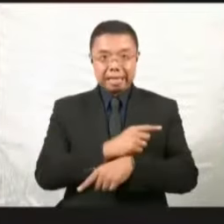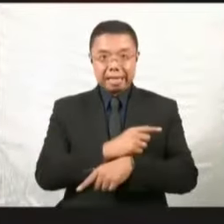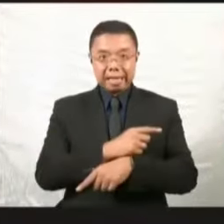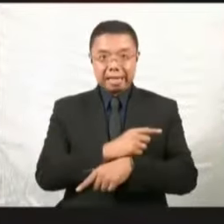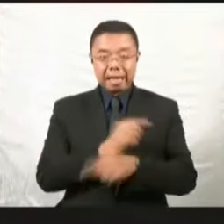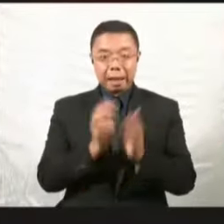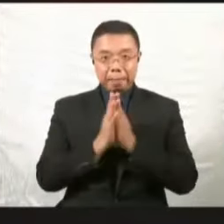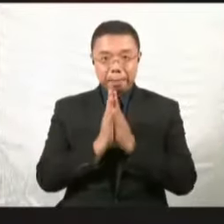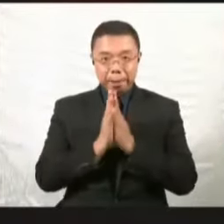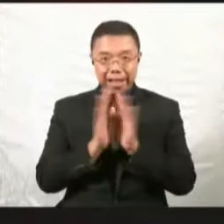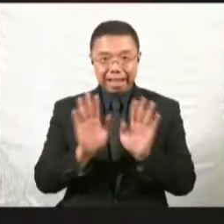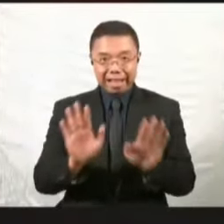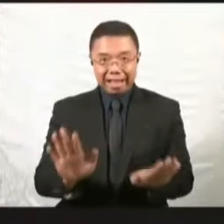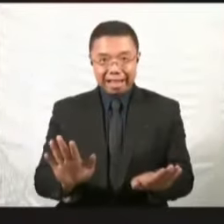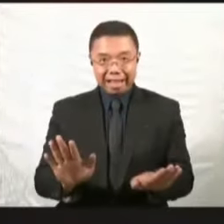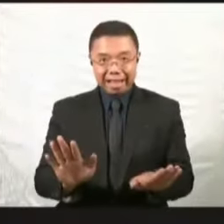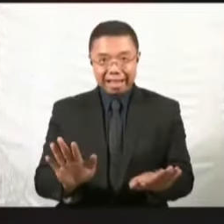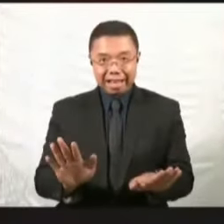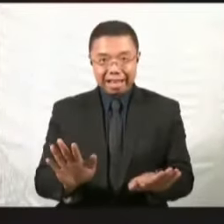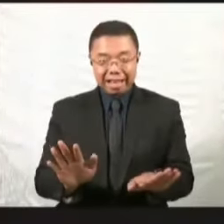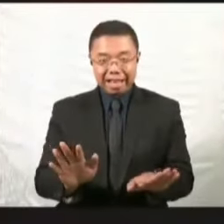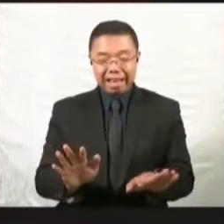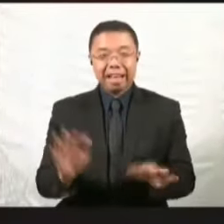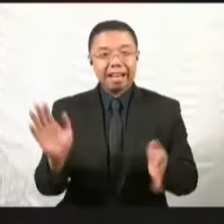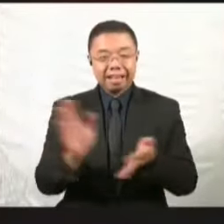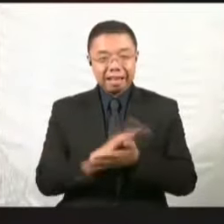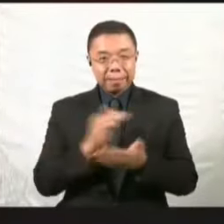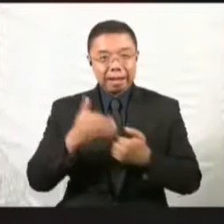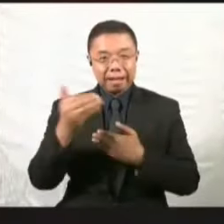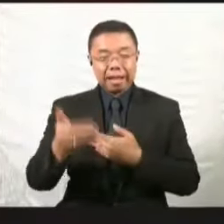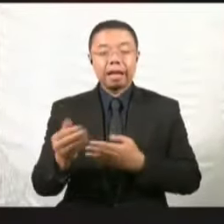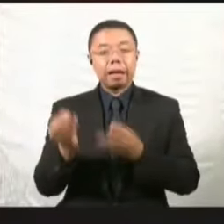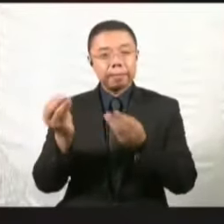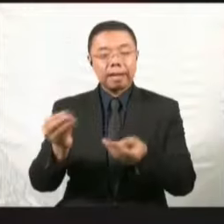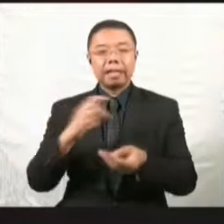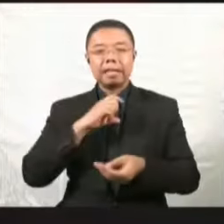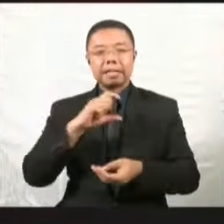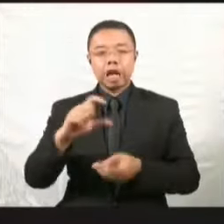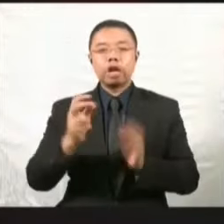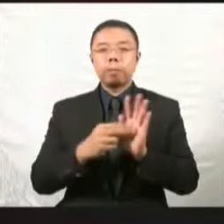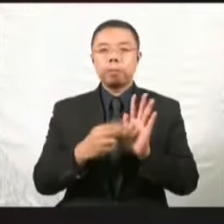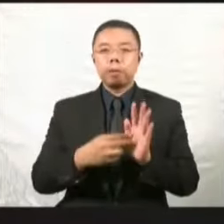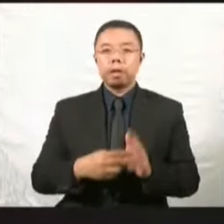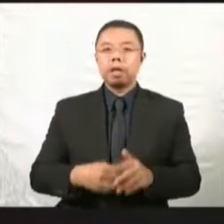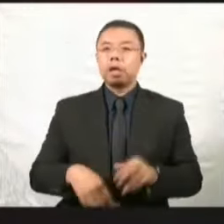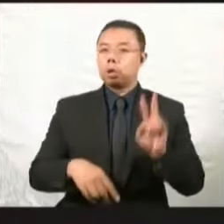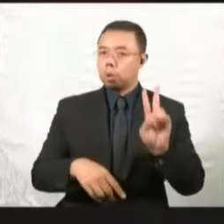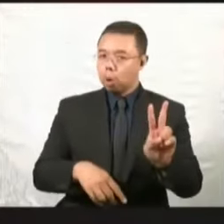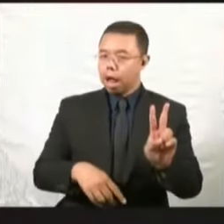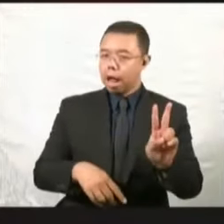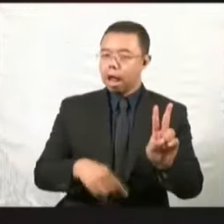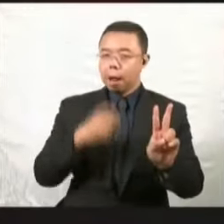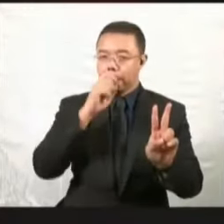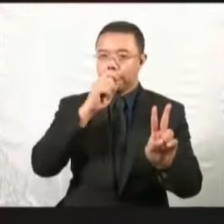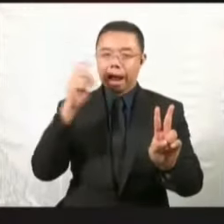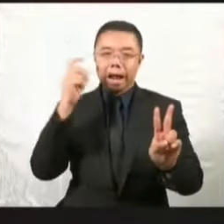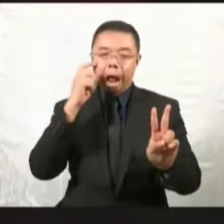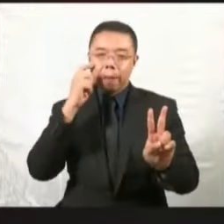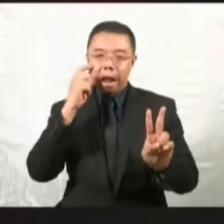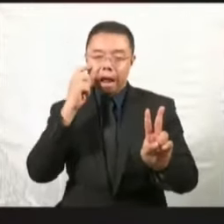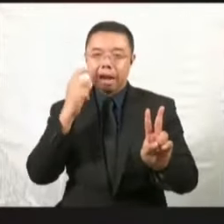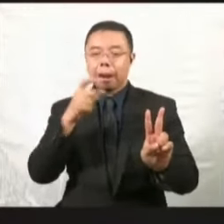ya mohon tenang hadirin Terima kasih untuk kesempatan Selanjutnya kami berikan kepada pasangan calon nomor urut du Bapak Darma